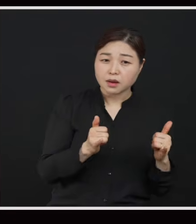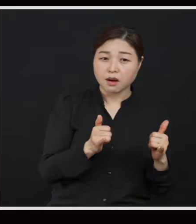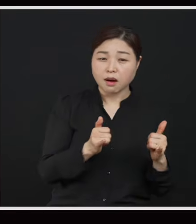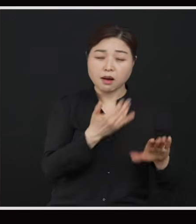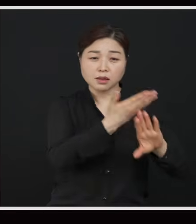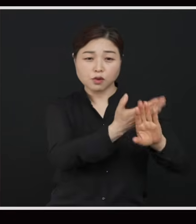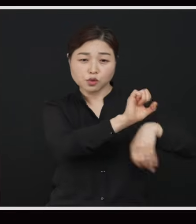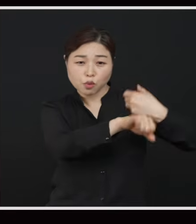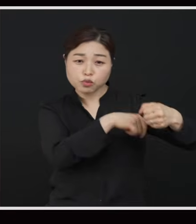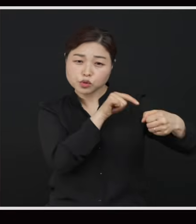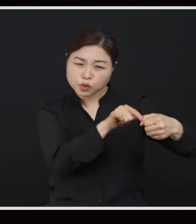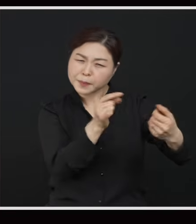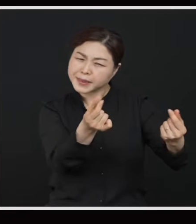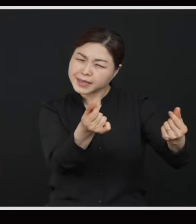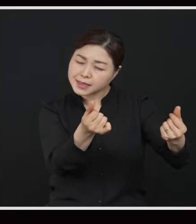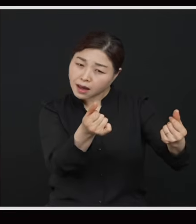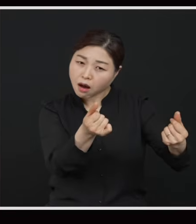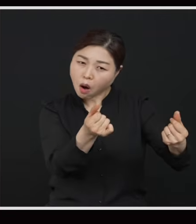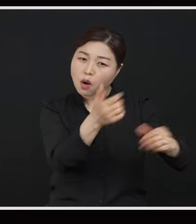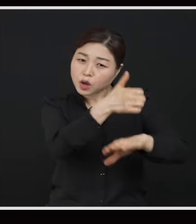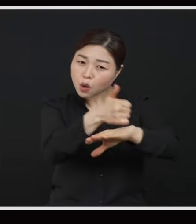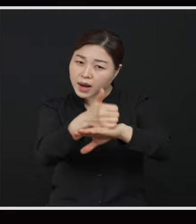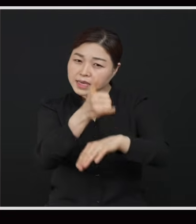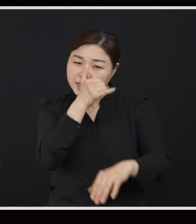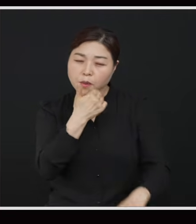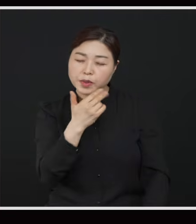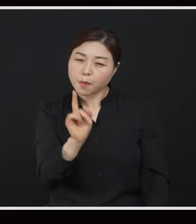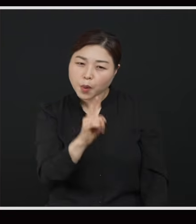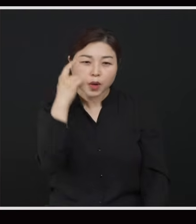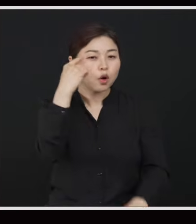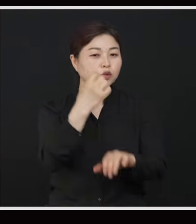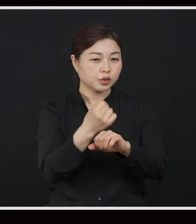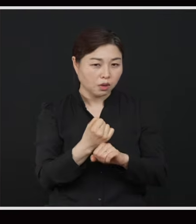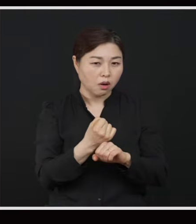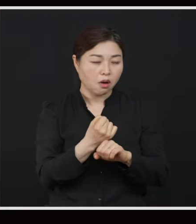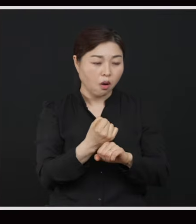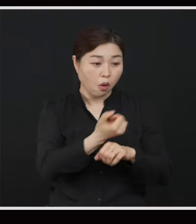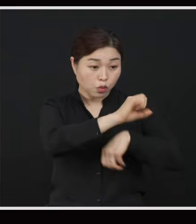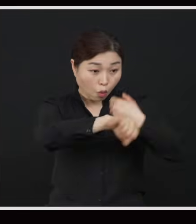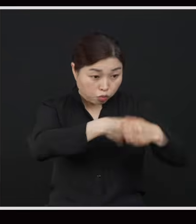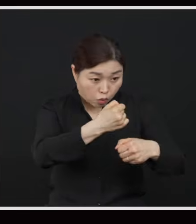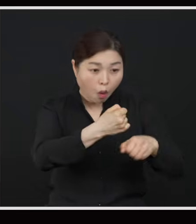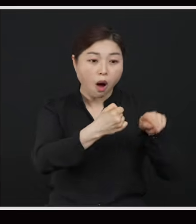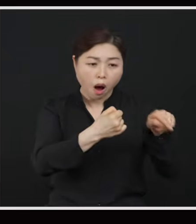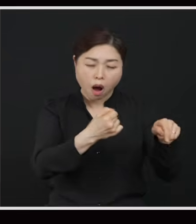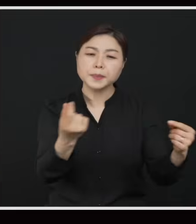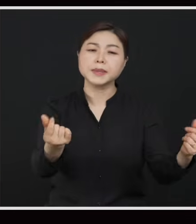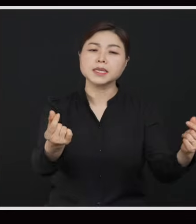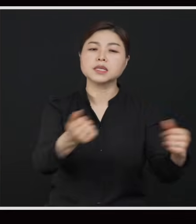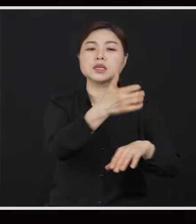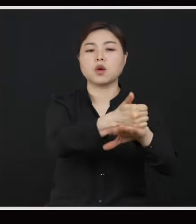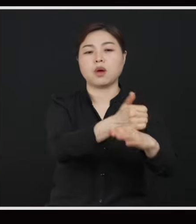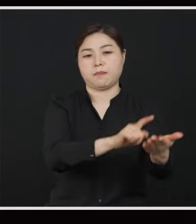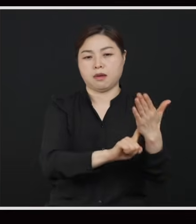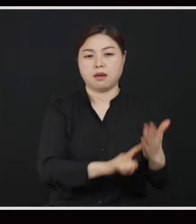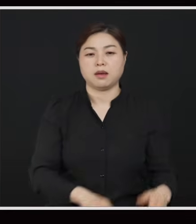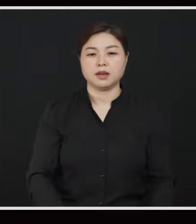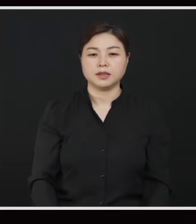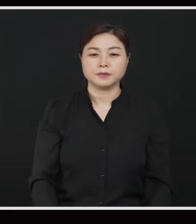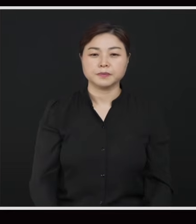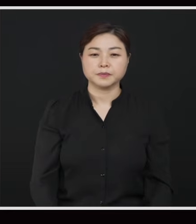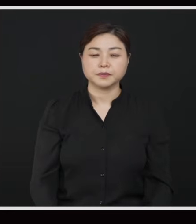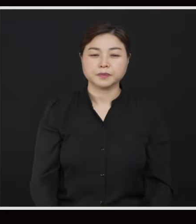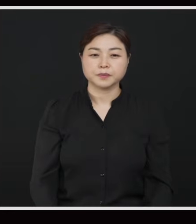다른 동물에서는 비슷한 현상이 일어나나 해서 봤더니 다른 동물에서도 다 해당이 돼요. 이게